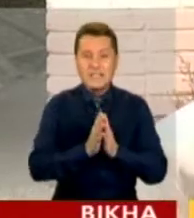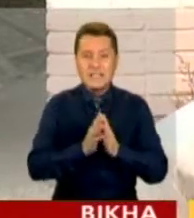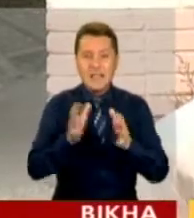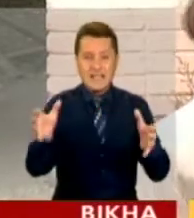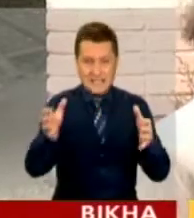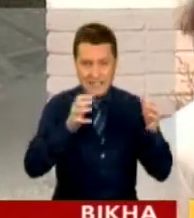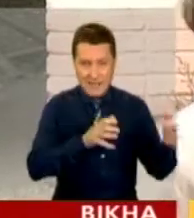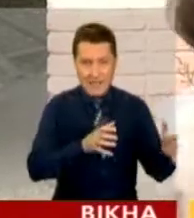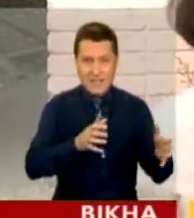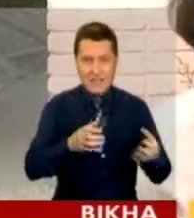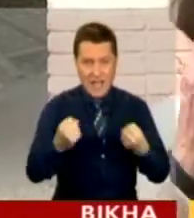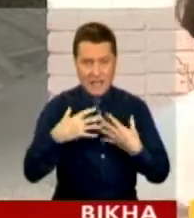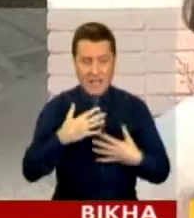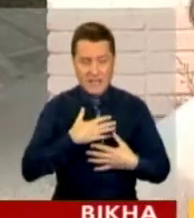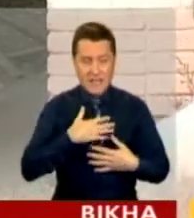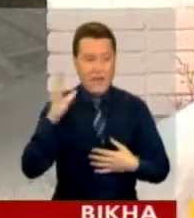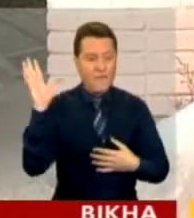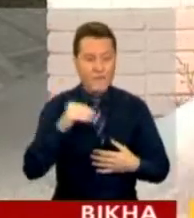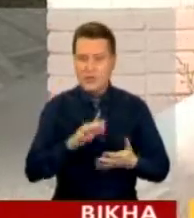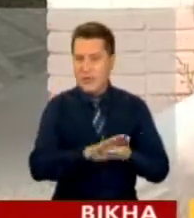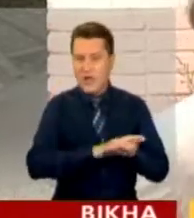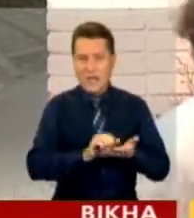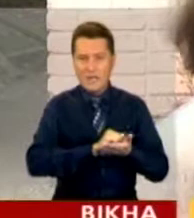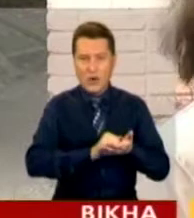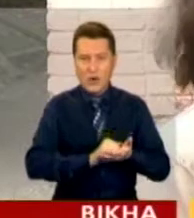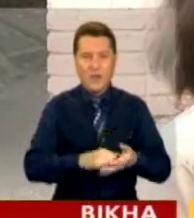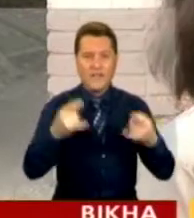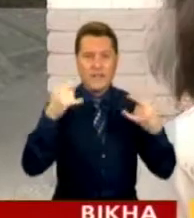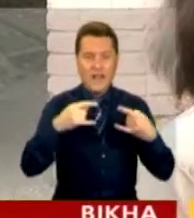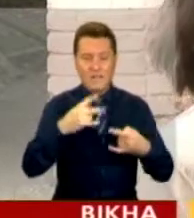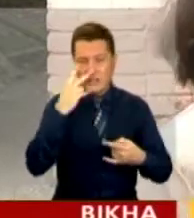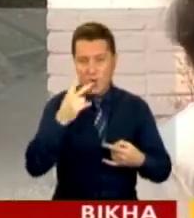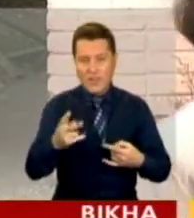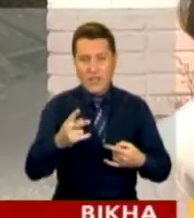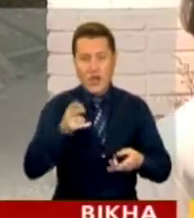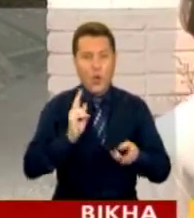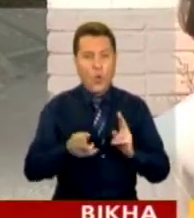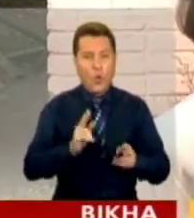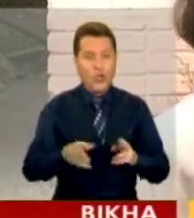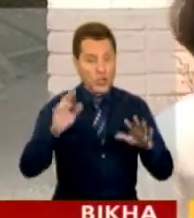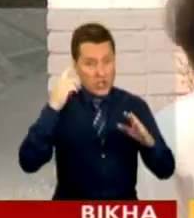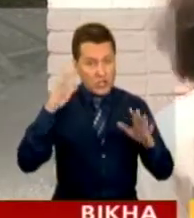і верніть нам. Все розгрохали. Телевізор ми побачили кухонний, случайно